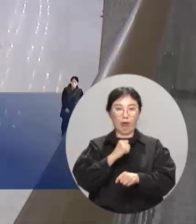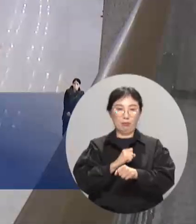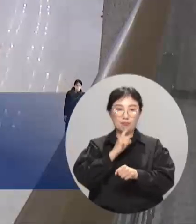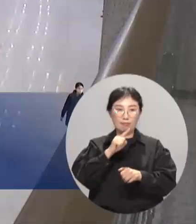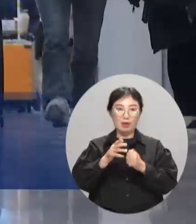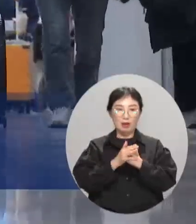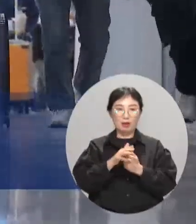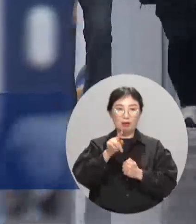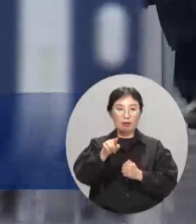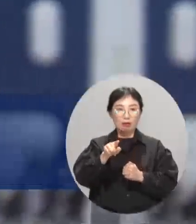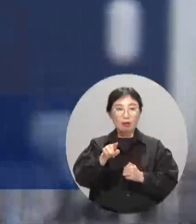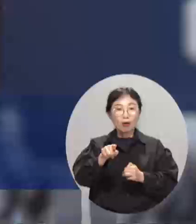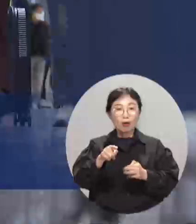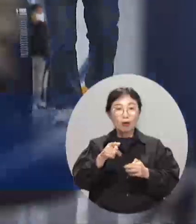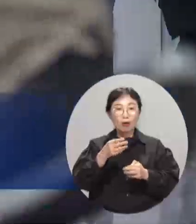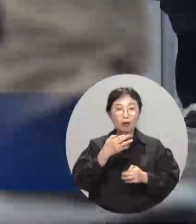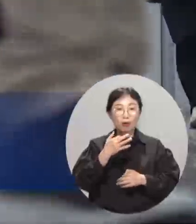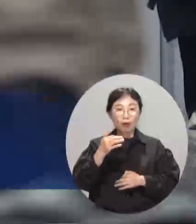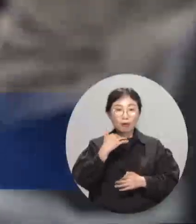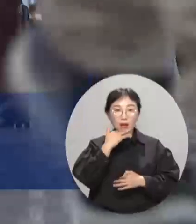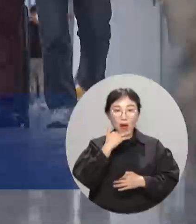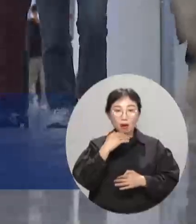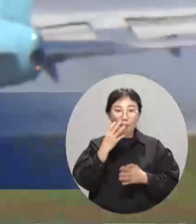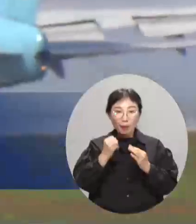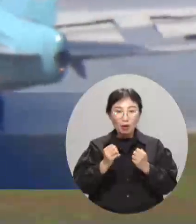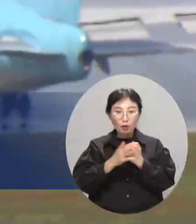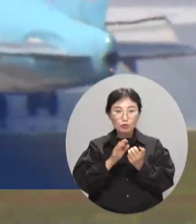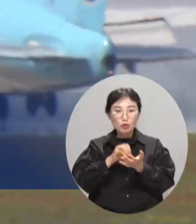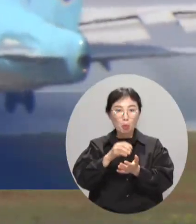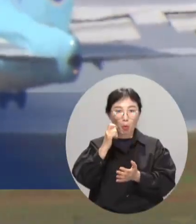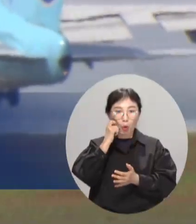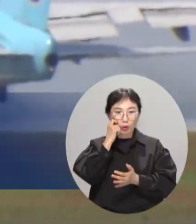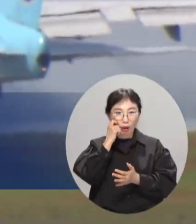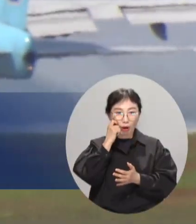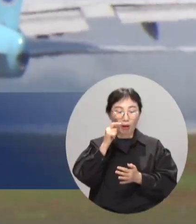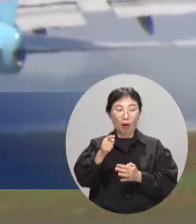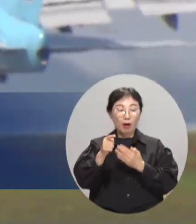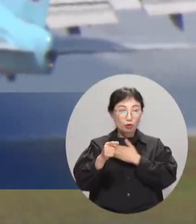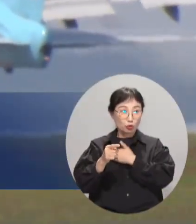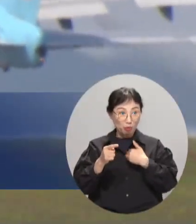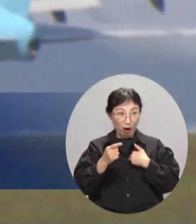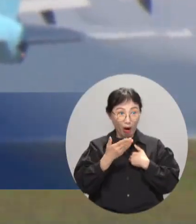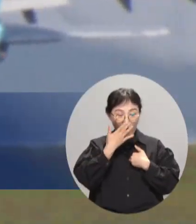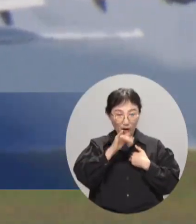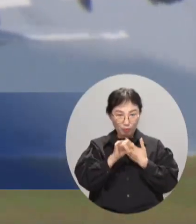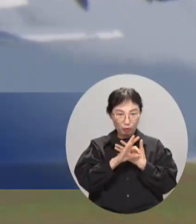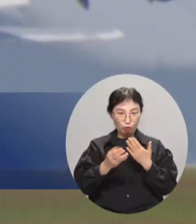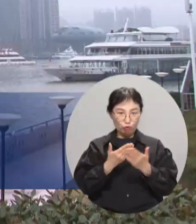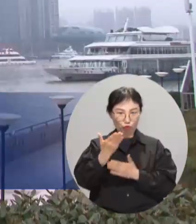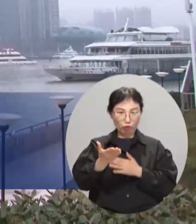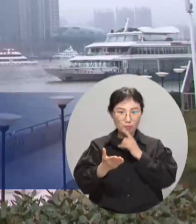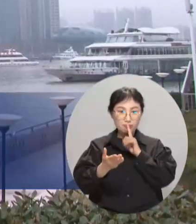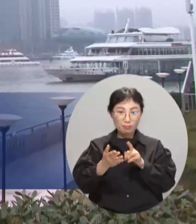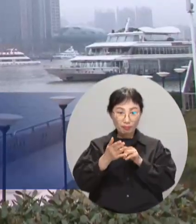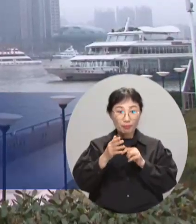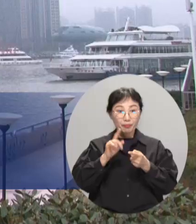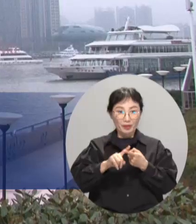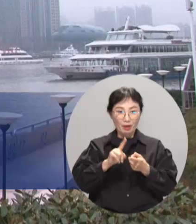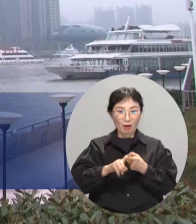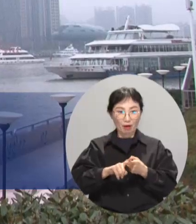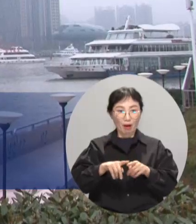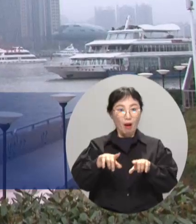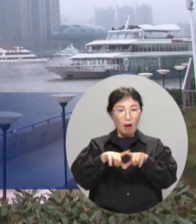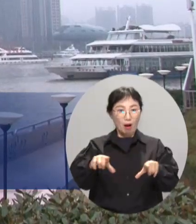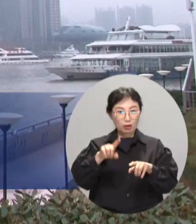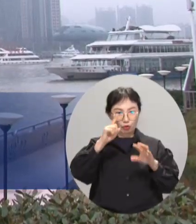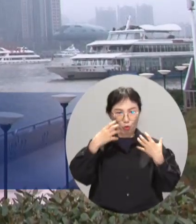그럼 너 취업 비자 못 내, 그럼 못 나는 거예요. 좀 부족하지만은 충분히 가능해. 그러면 내주는 거예요. 그거를 당시